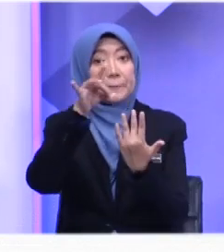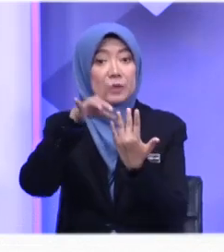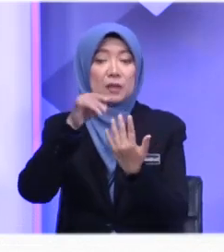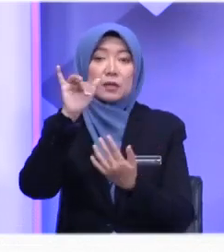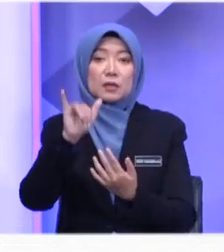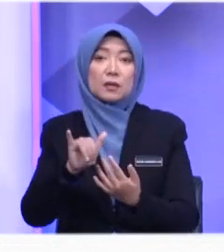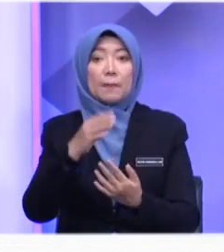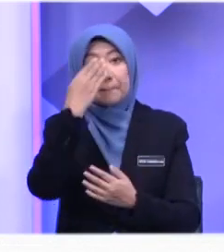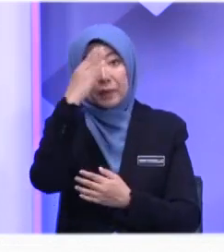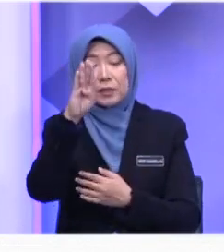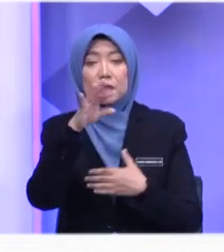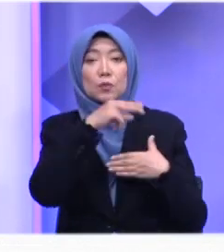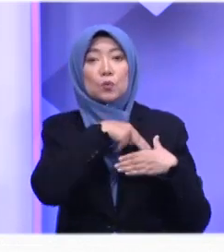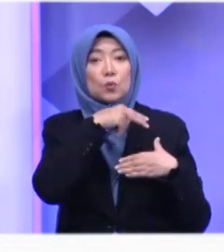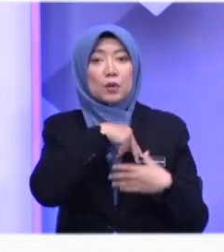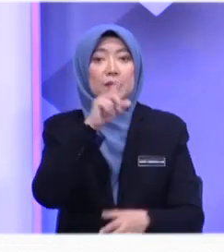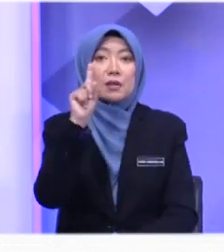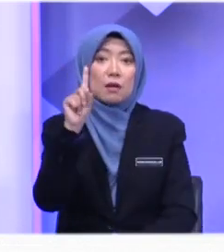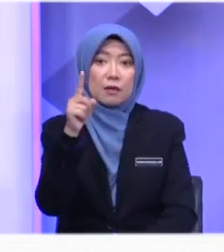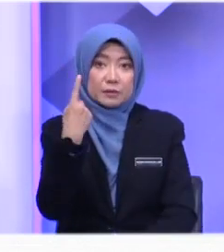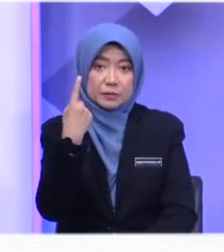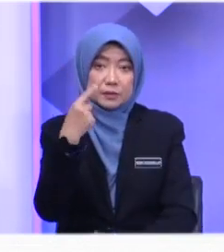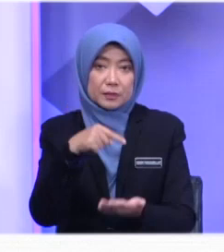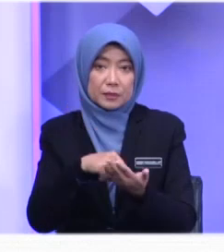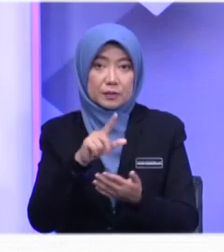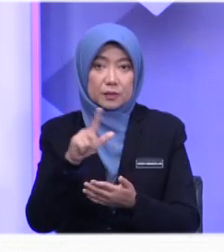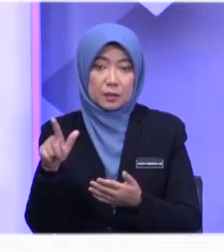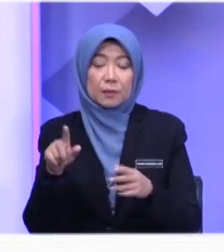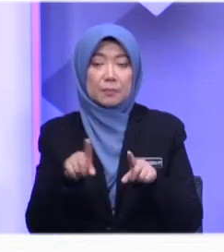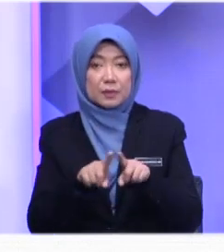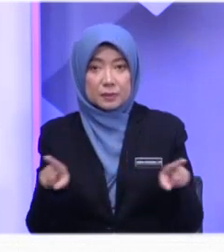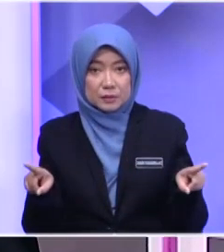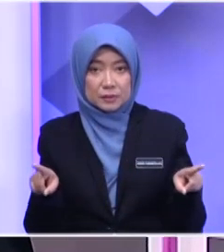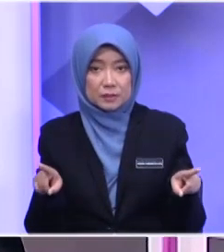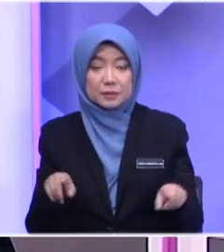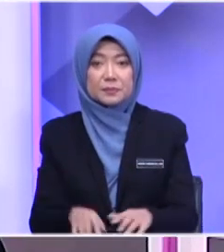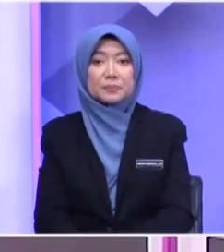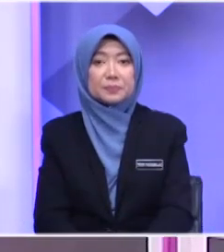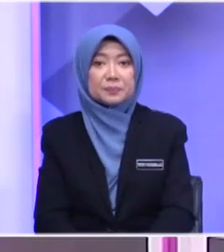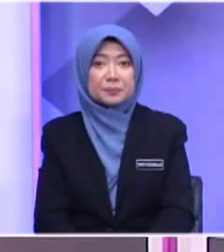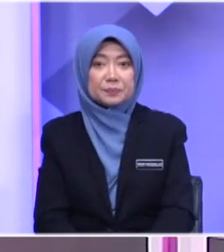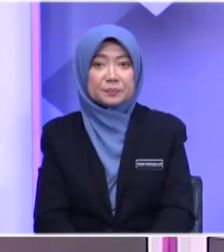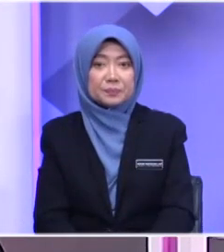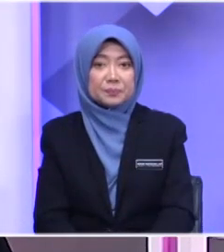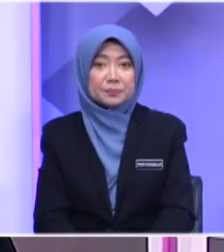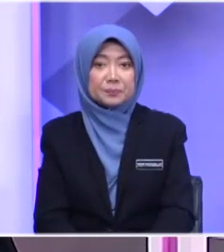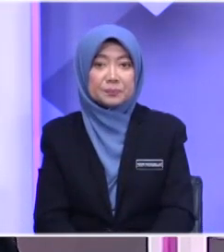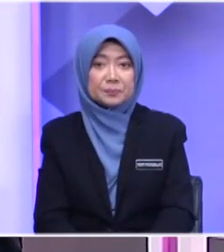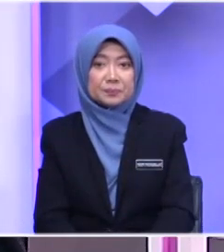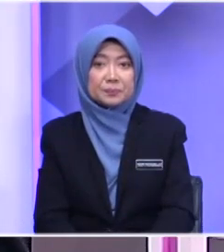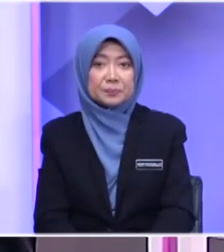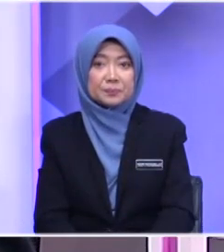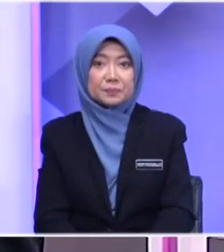mereka untungan saja inilah yang membedakan antara usaha wandan perniaga Oke kita